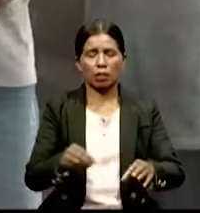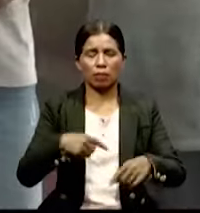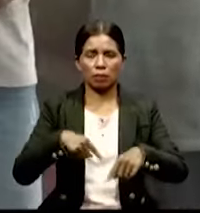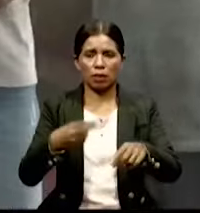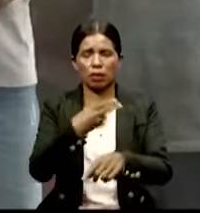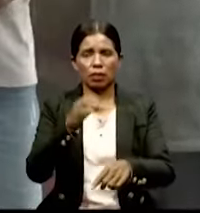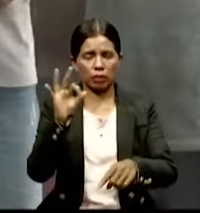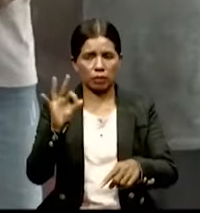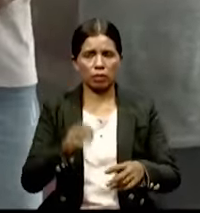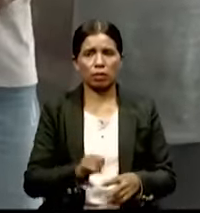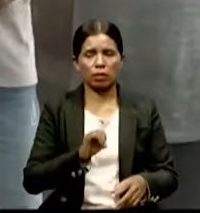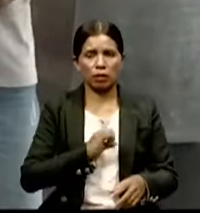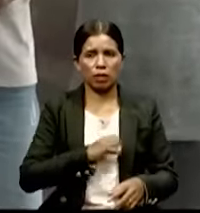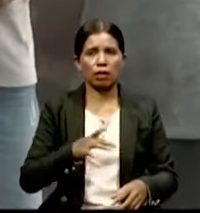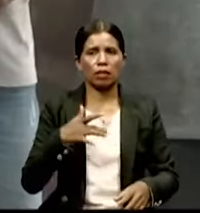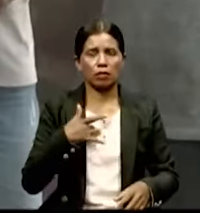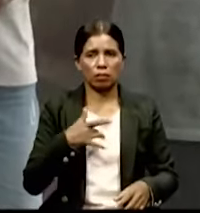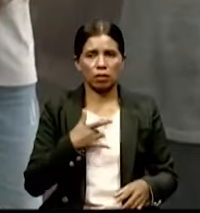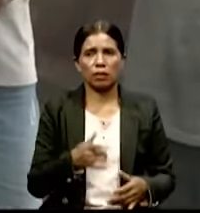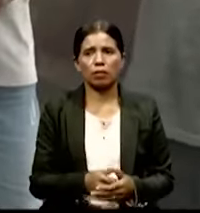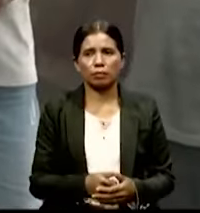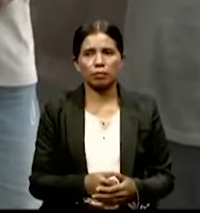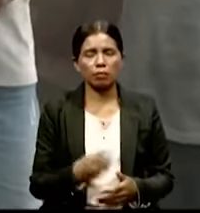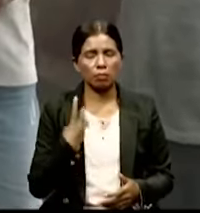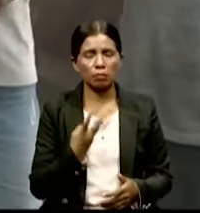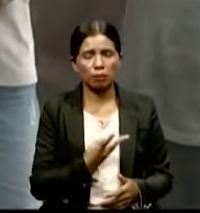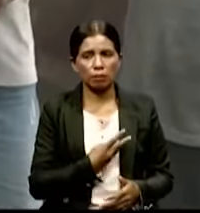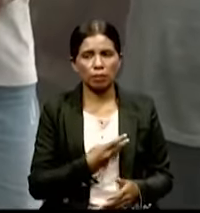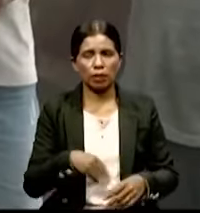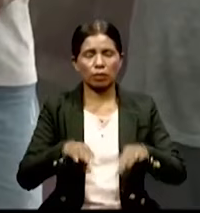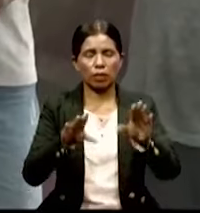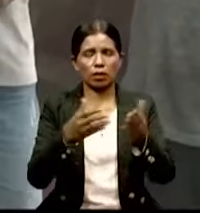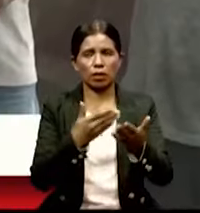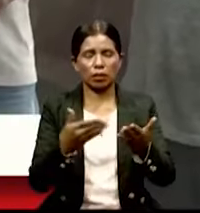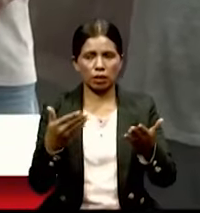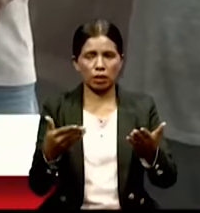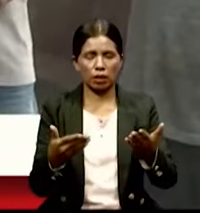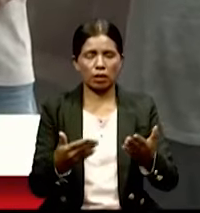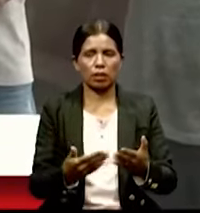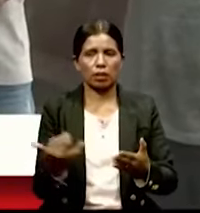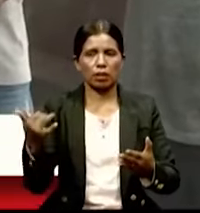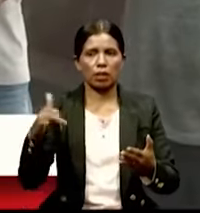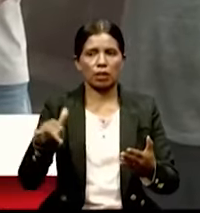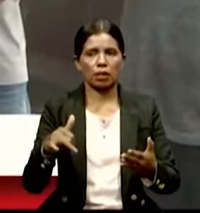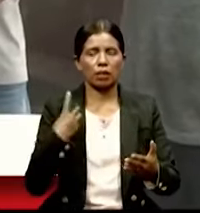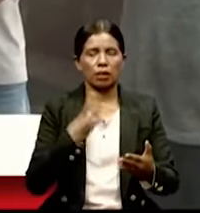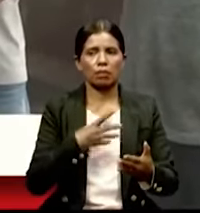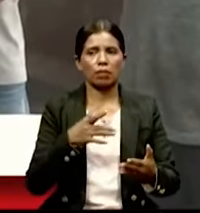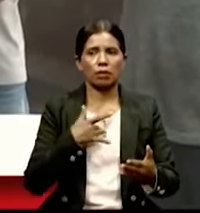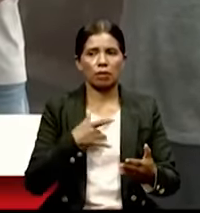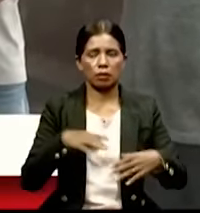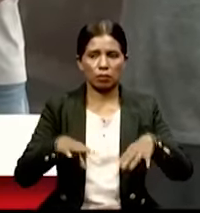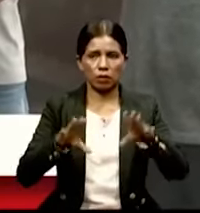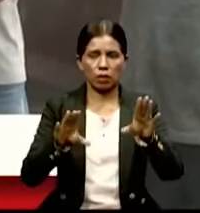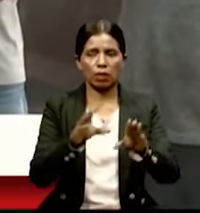bot. Absinti karabe sami iha seifahe la iha fatin ikan fatin absinti iha amfan no